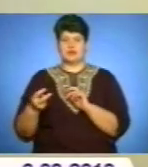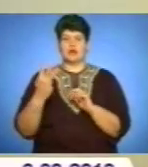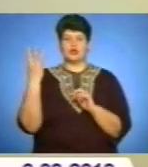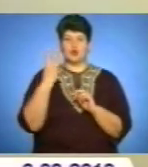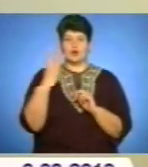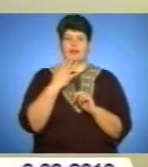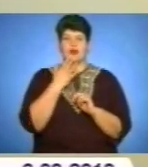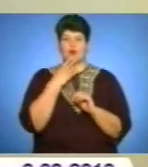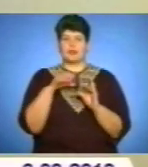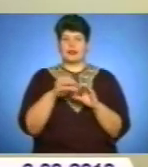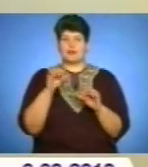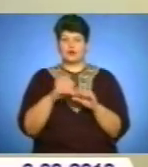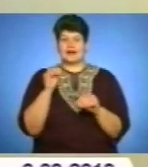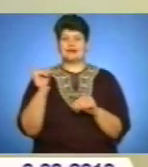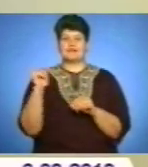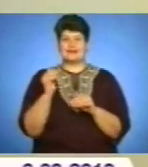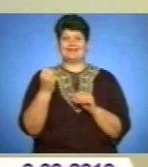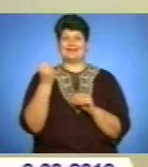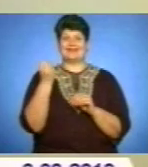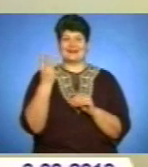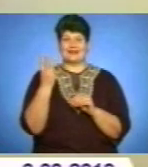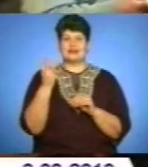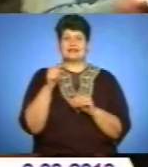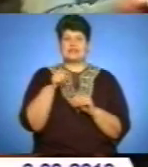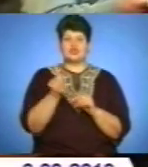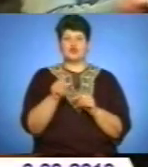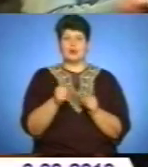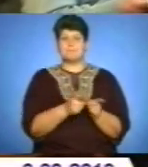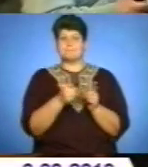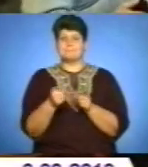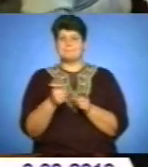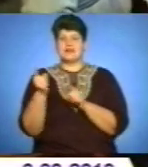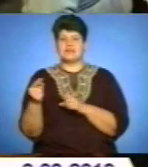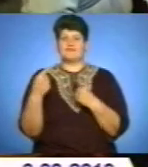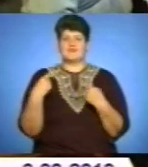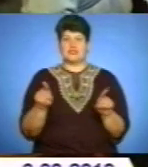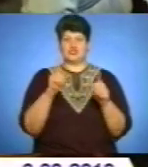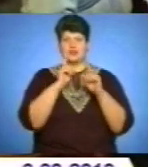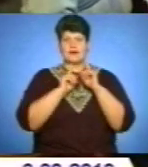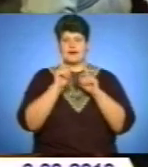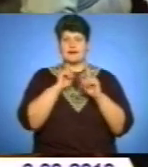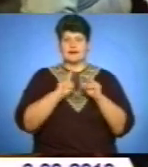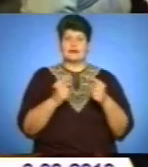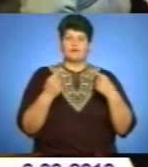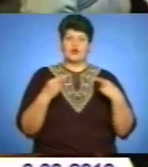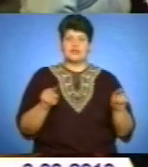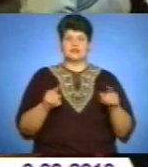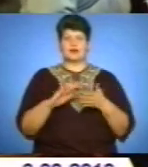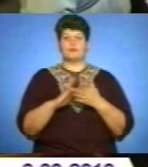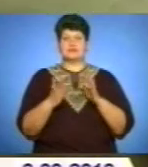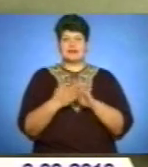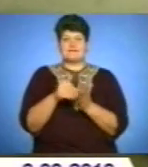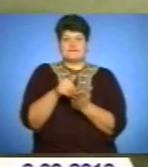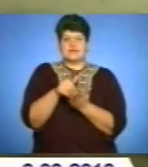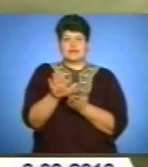народних депутатів і 13 ті, що перейшли в інші ради або по інших обставинах